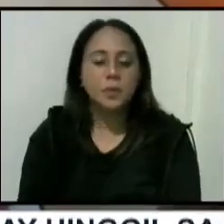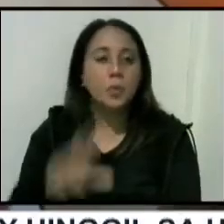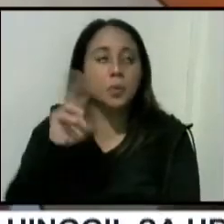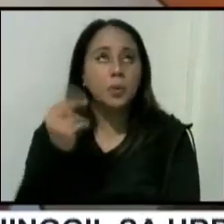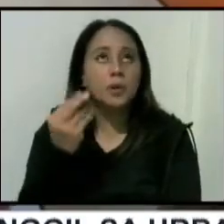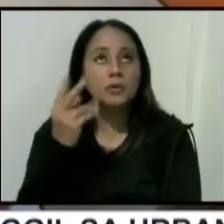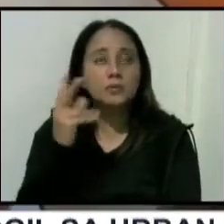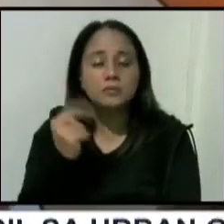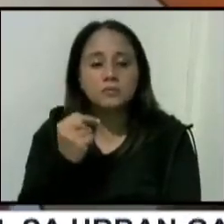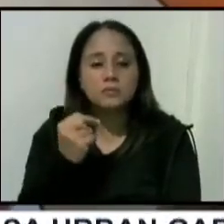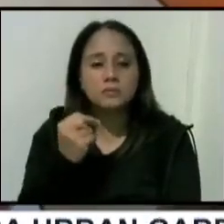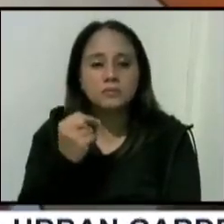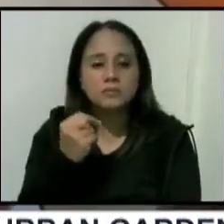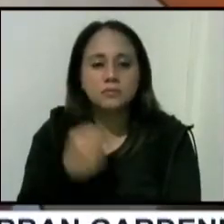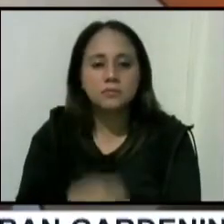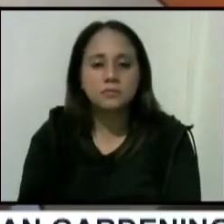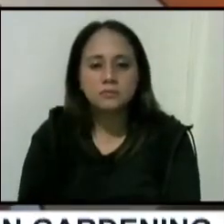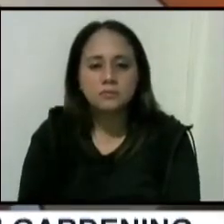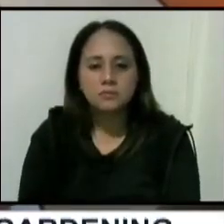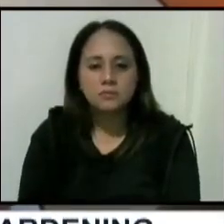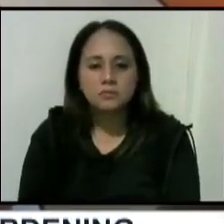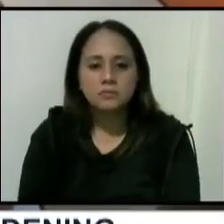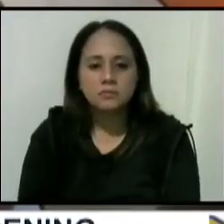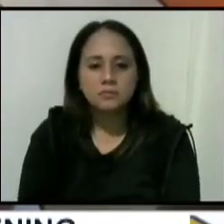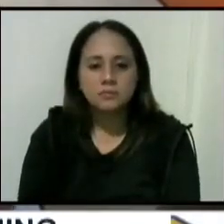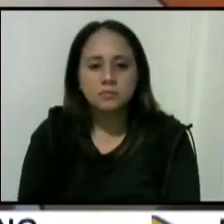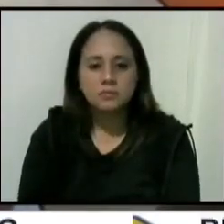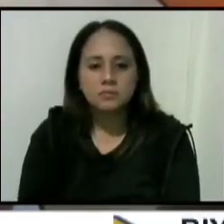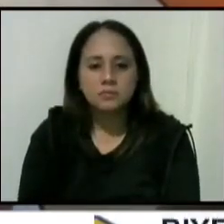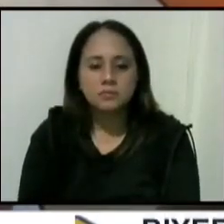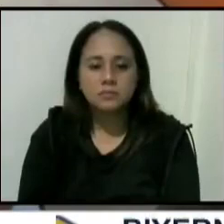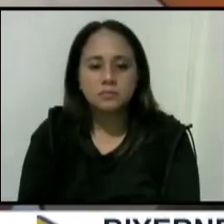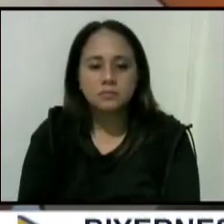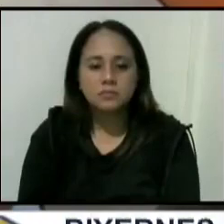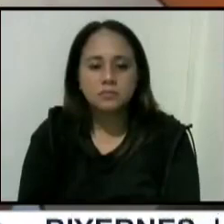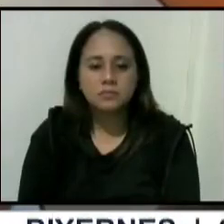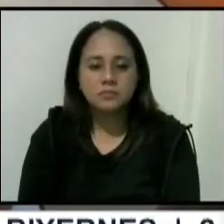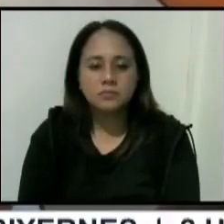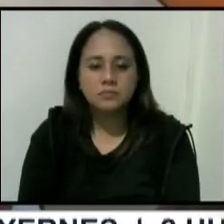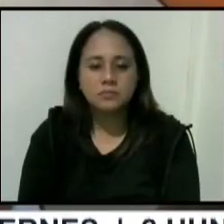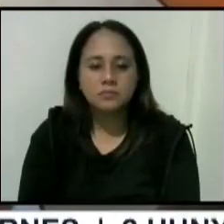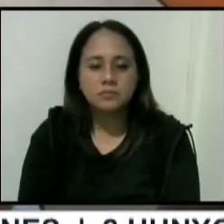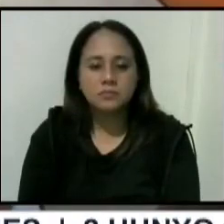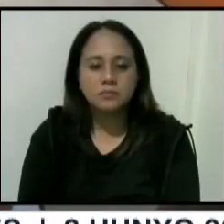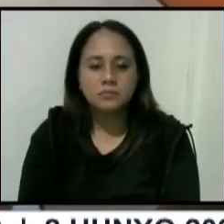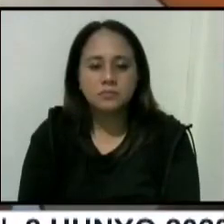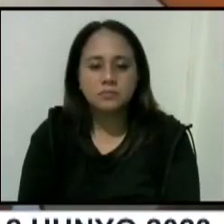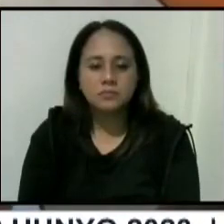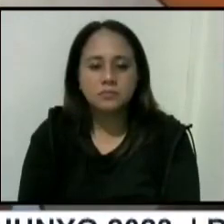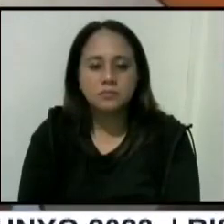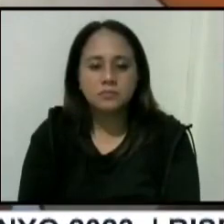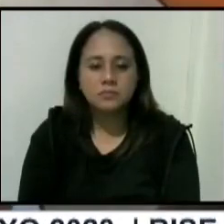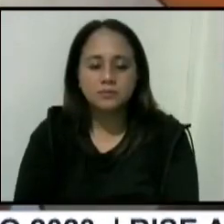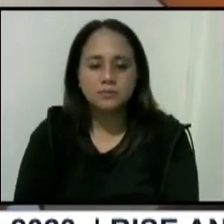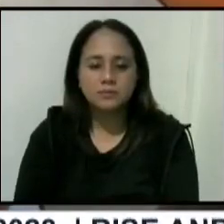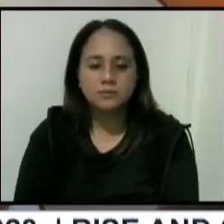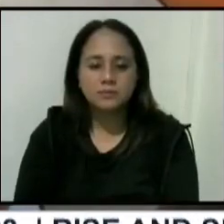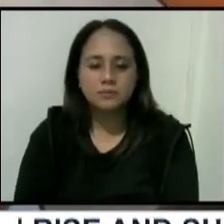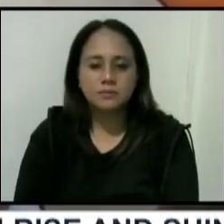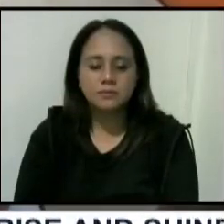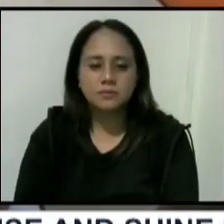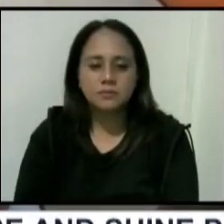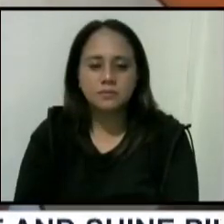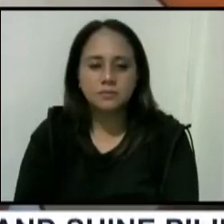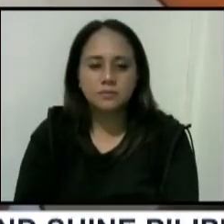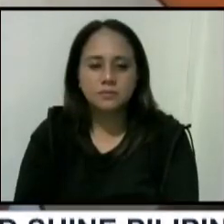Nagpaalam na sa Tape Incorporated ang mga hosts ng It Bulaga na sina Tito, Vic, and Joey. Bukas naman ang Government TV Network para sa